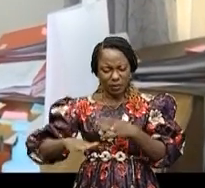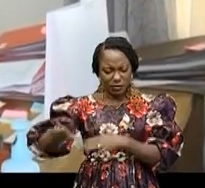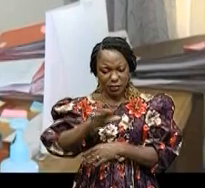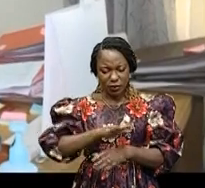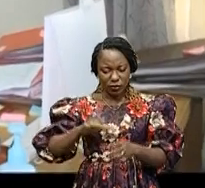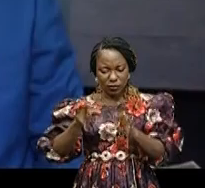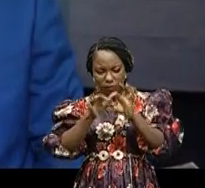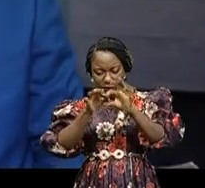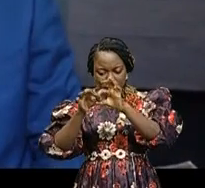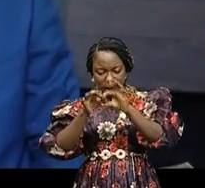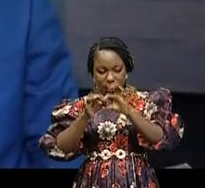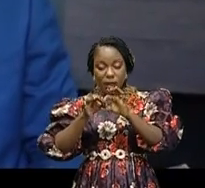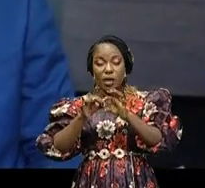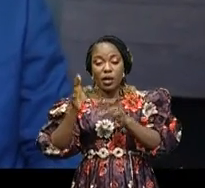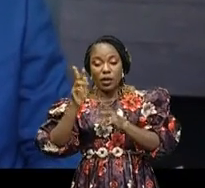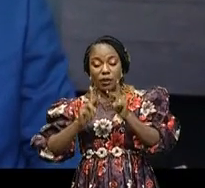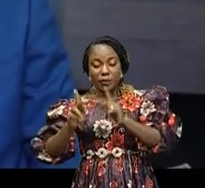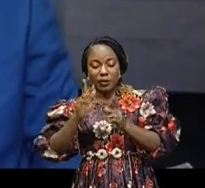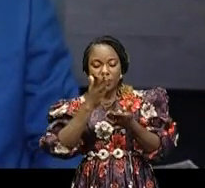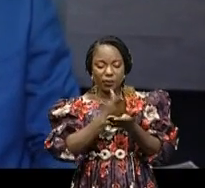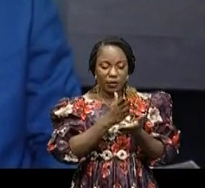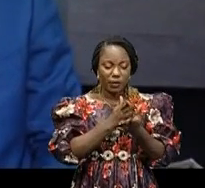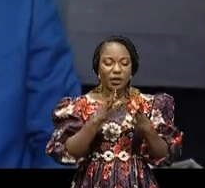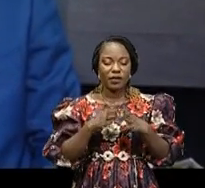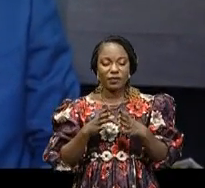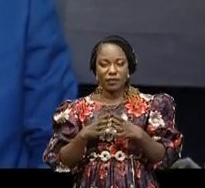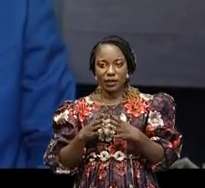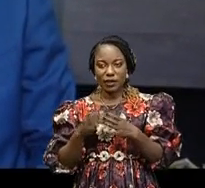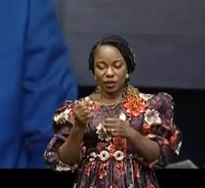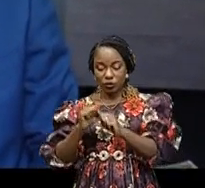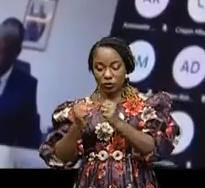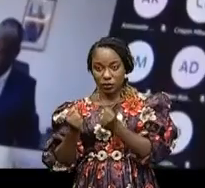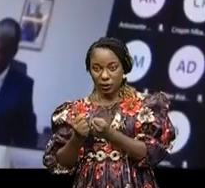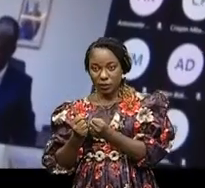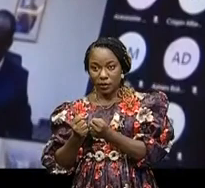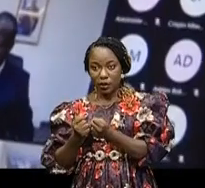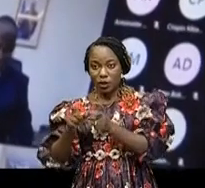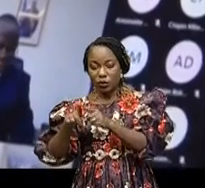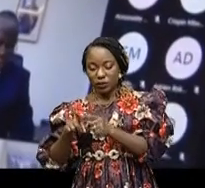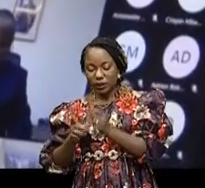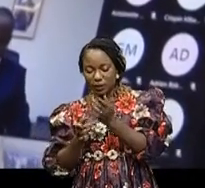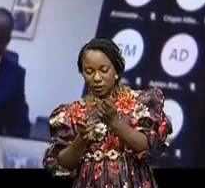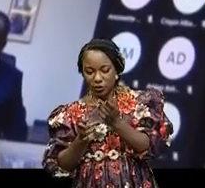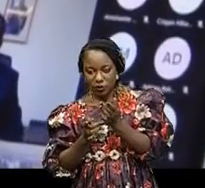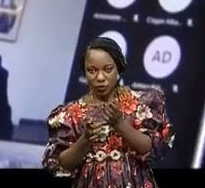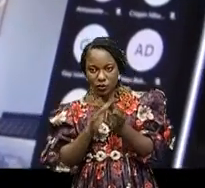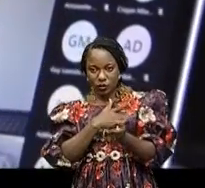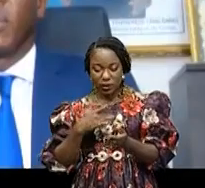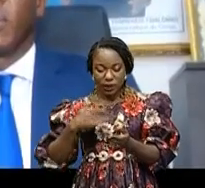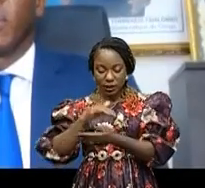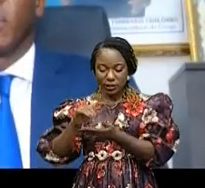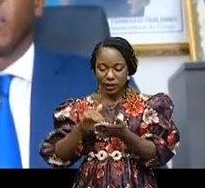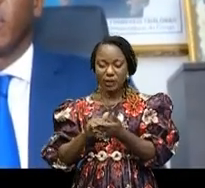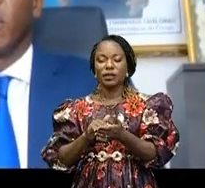d'un partenariat public-privé avec l'établissement public à caractère scientifique et technologie dénommé Centre national